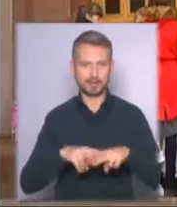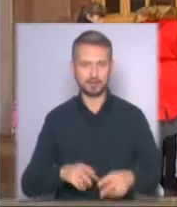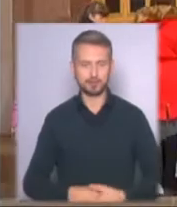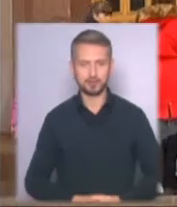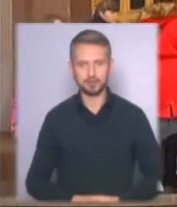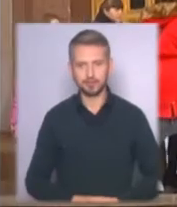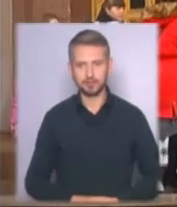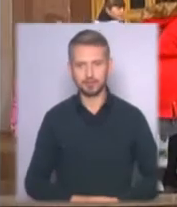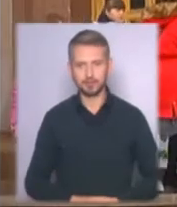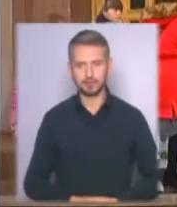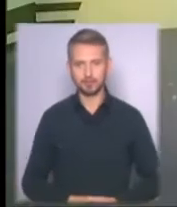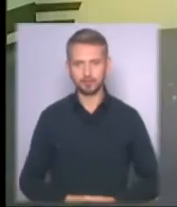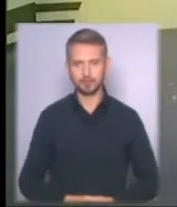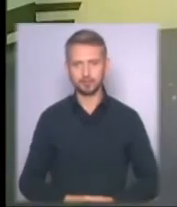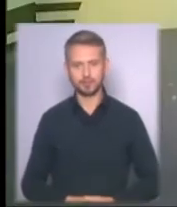Вендичанський, телеканал «Київ».